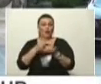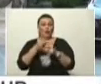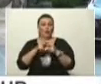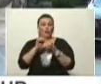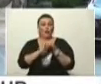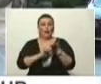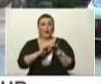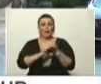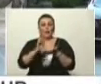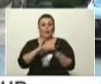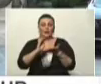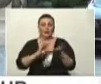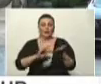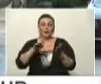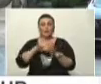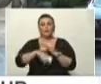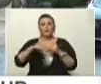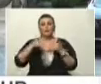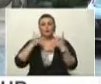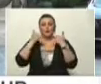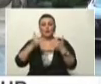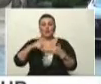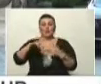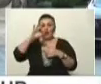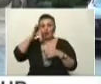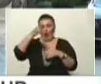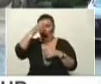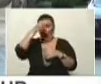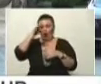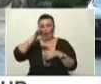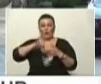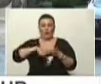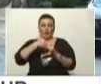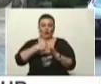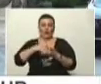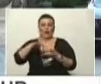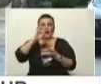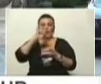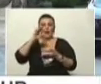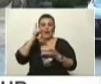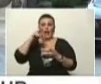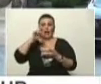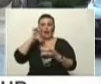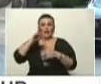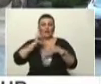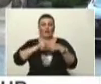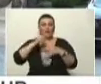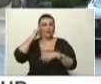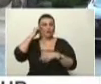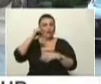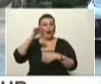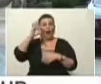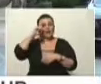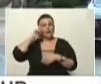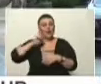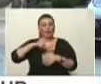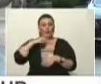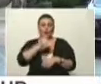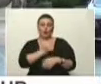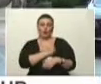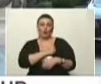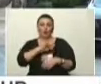məqsədlə yazılıb. Müzəffər Ali Başkomandanımızın, Cənab İlham Əliyevin dəmir yumruğu ilə Azərbaycan